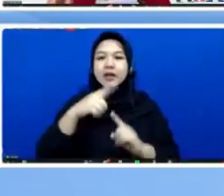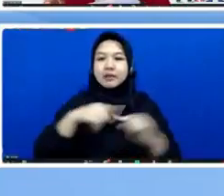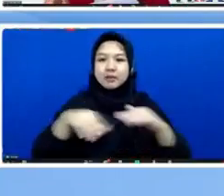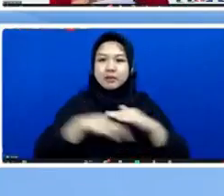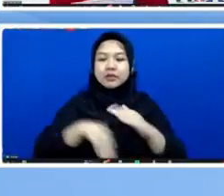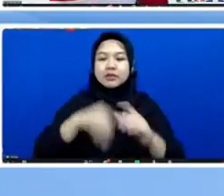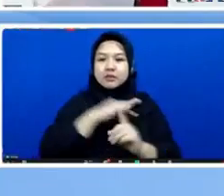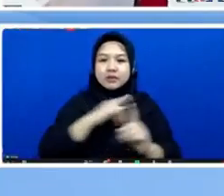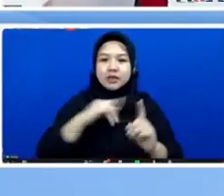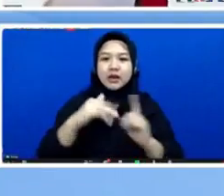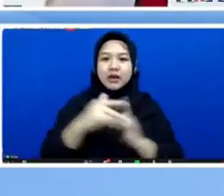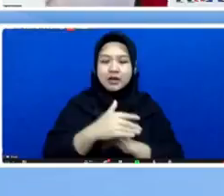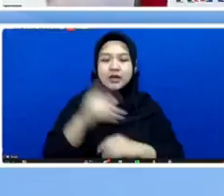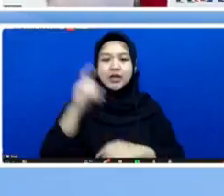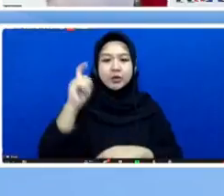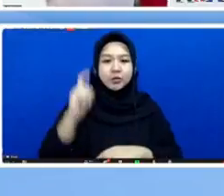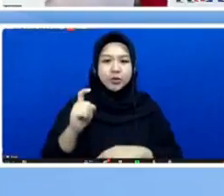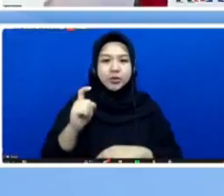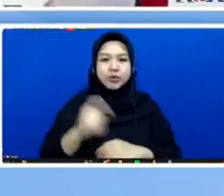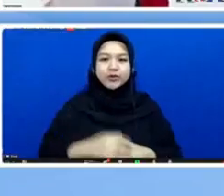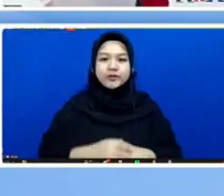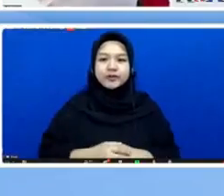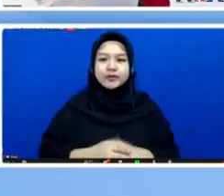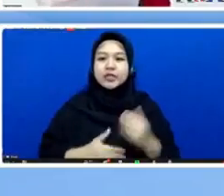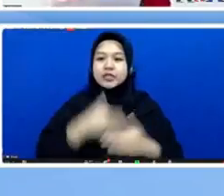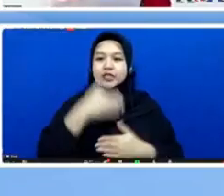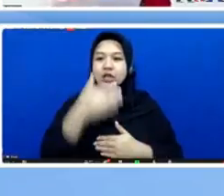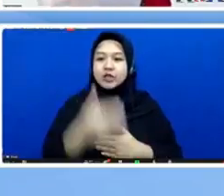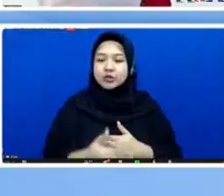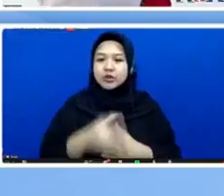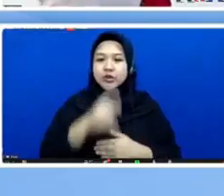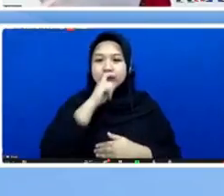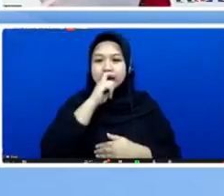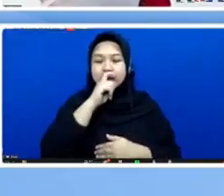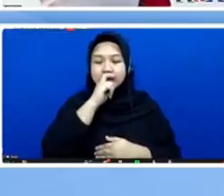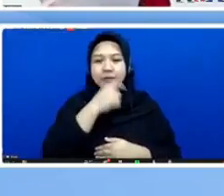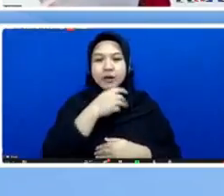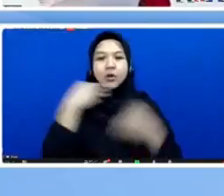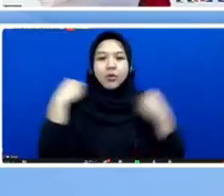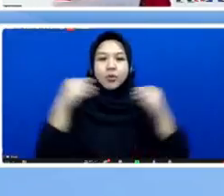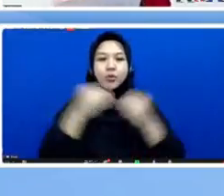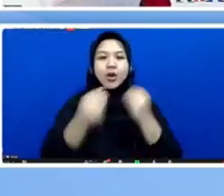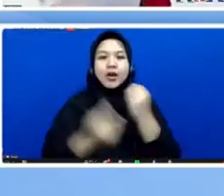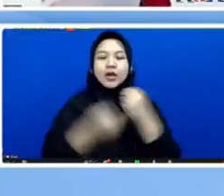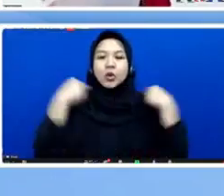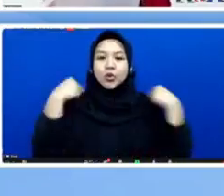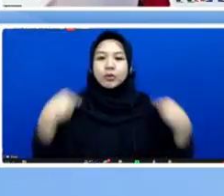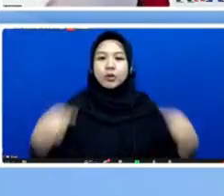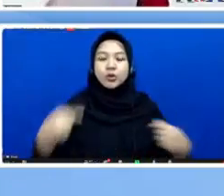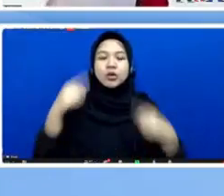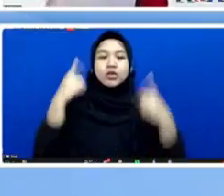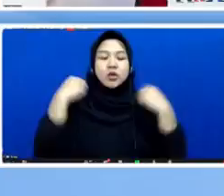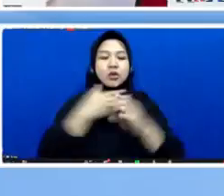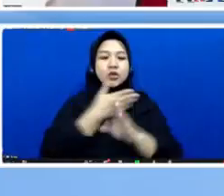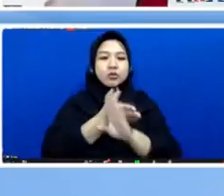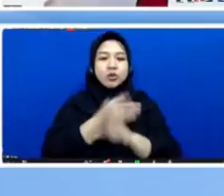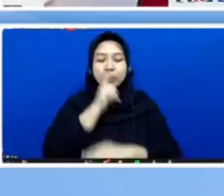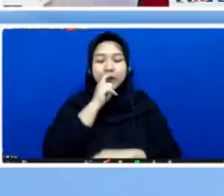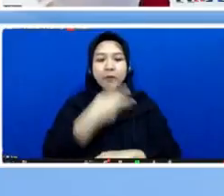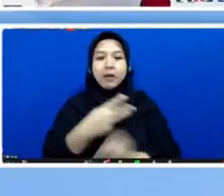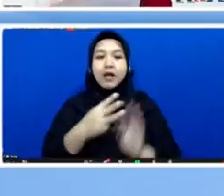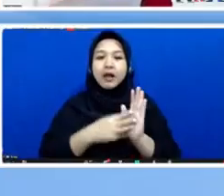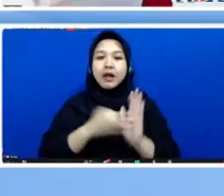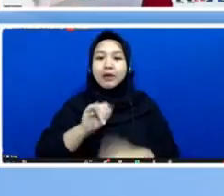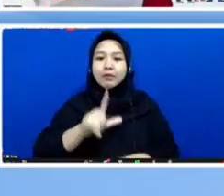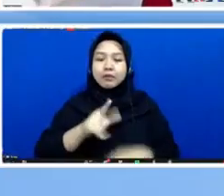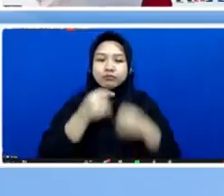masyarakat yang ada di Bogor. Dan selanjutnya adalah Bapak Wakil Gubernur Jatim, ada Pak Emil Dardak yang nanti beliau akan menyampaikan peran